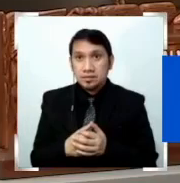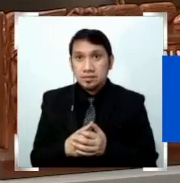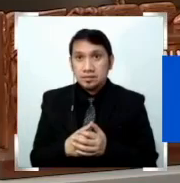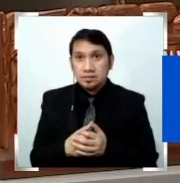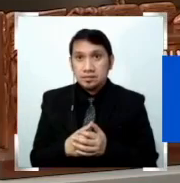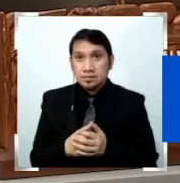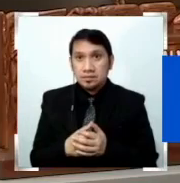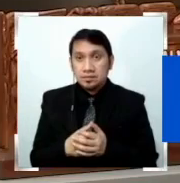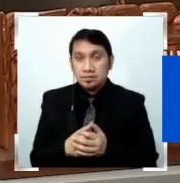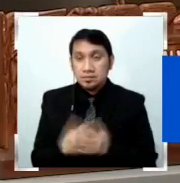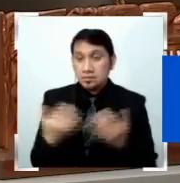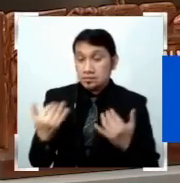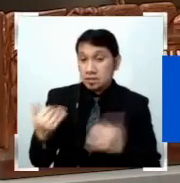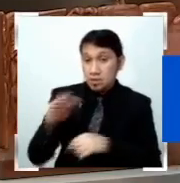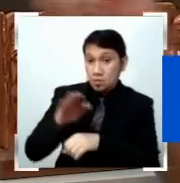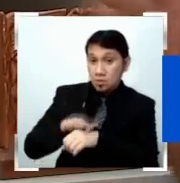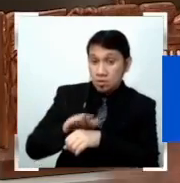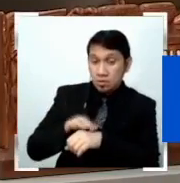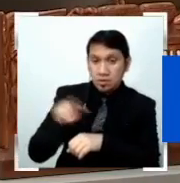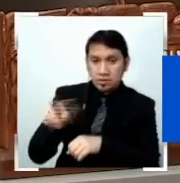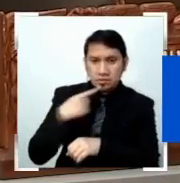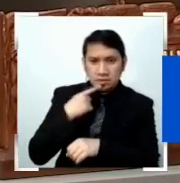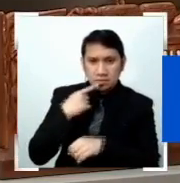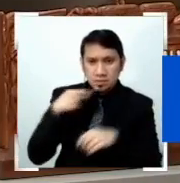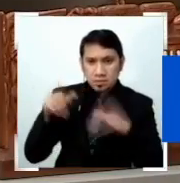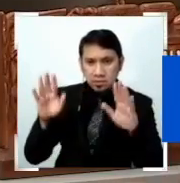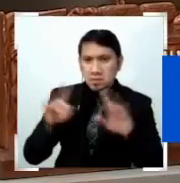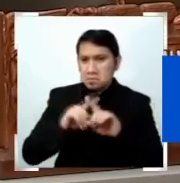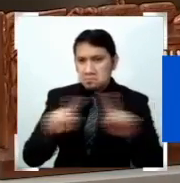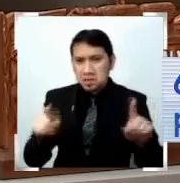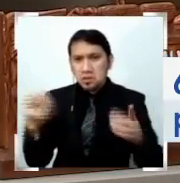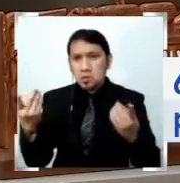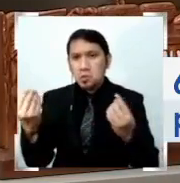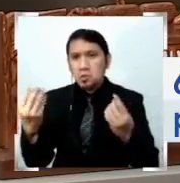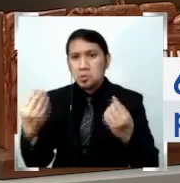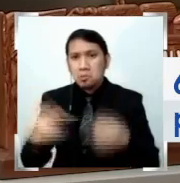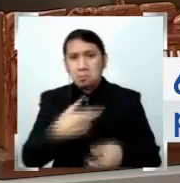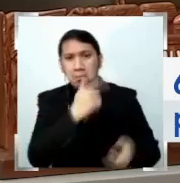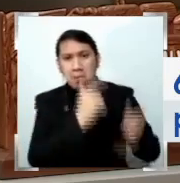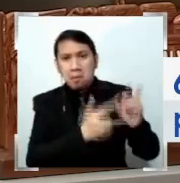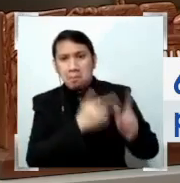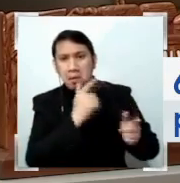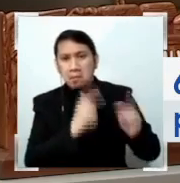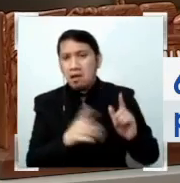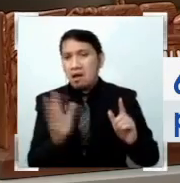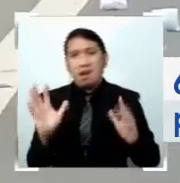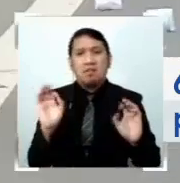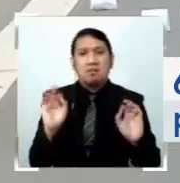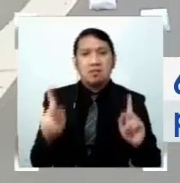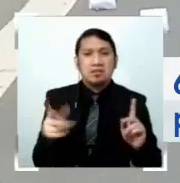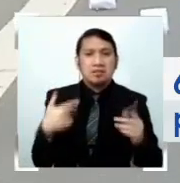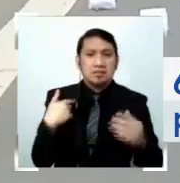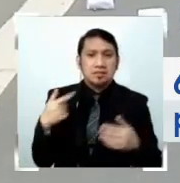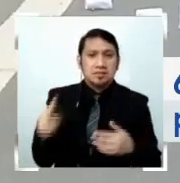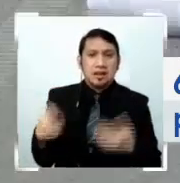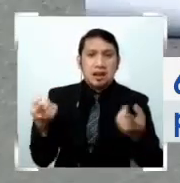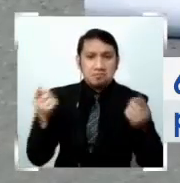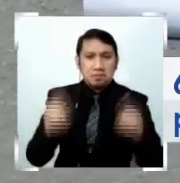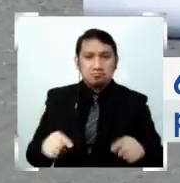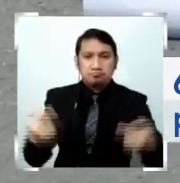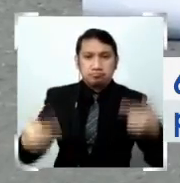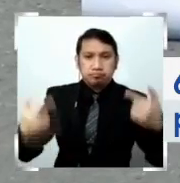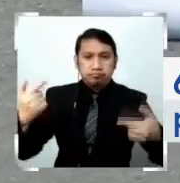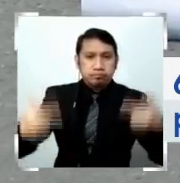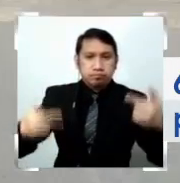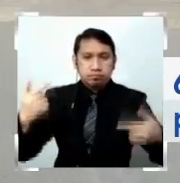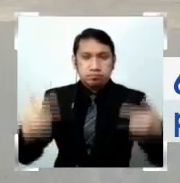warning ng mga operatiba natin na sumuko sila, pinutukan pa rin yung mga operatiba natin. Kaya nag-retaliate. Sa tindi ng barilan, nagkalat